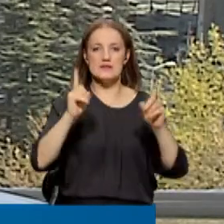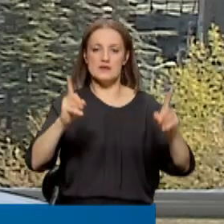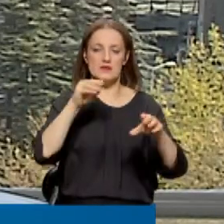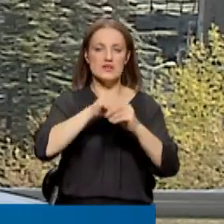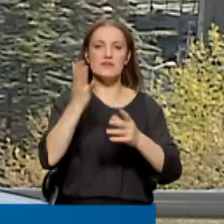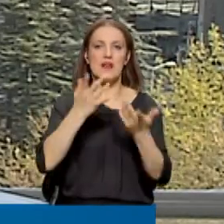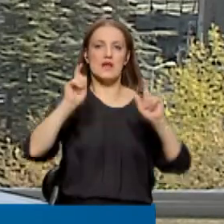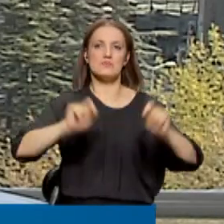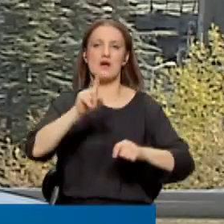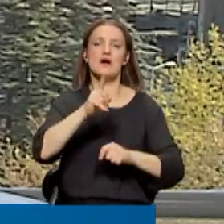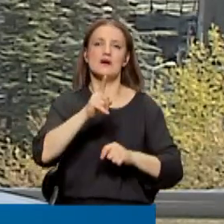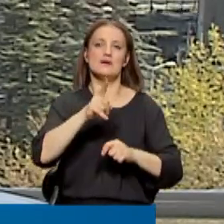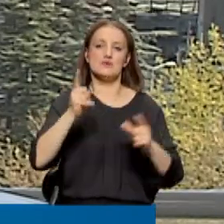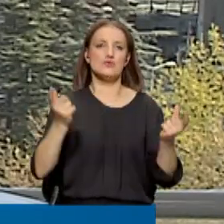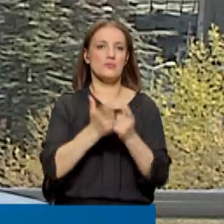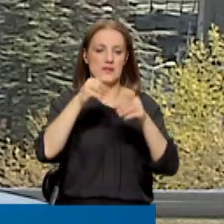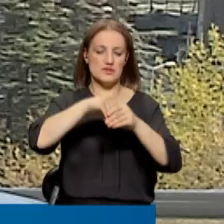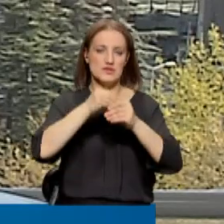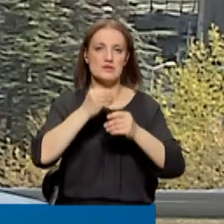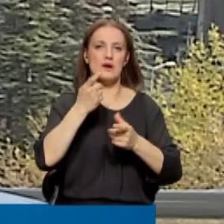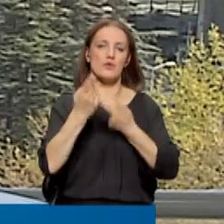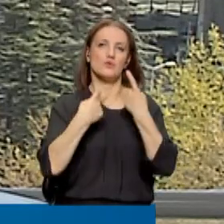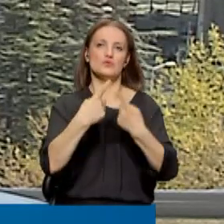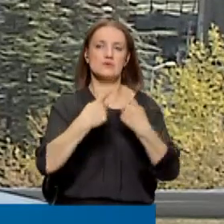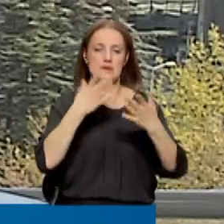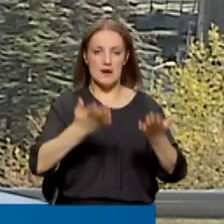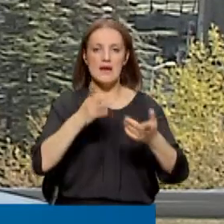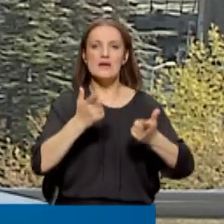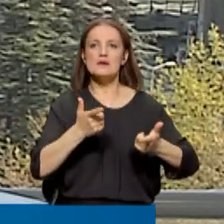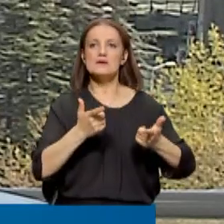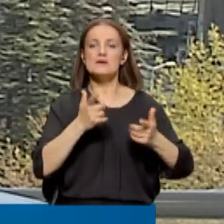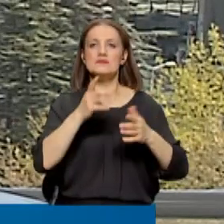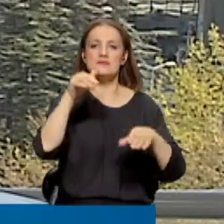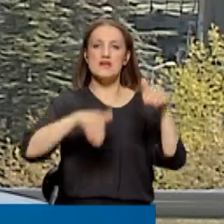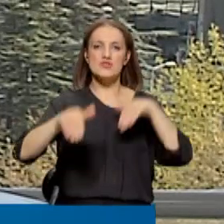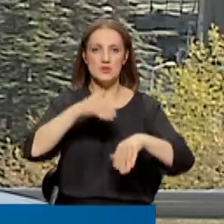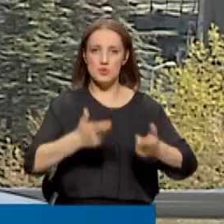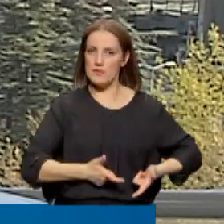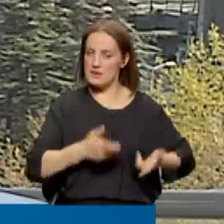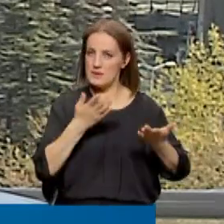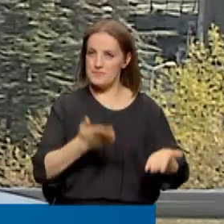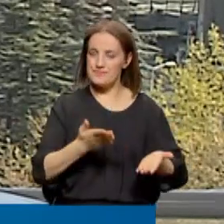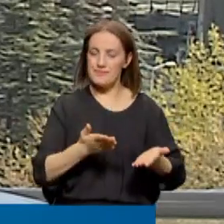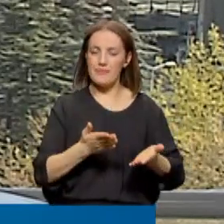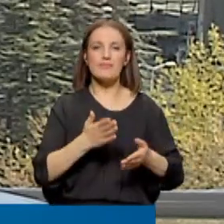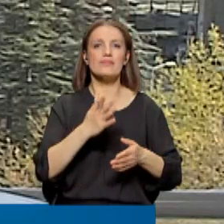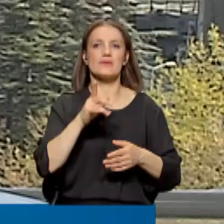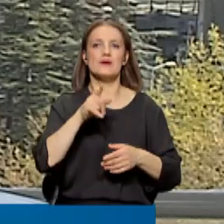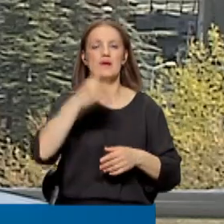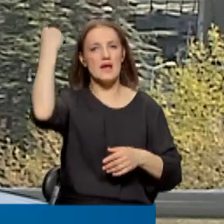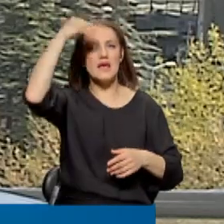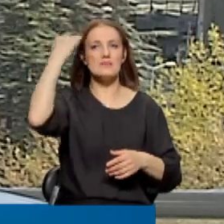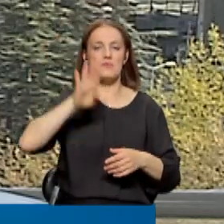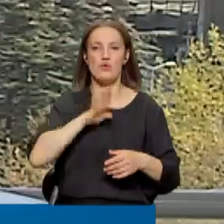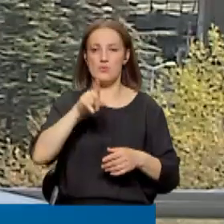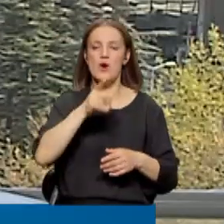da konuşuluyor. Tabii seçim güvenliği, seçim yasası, bununla ilgili de düzenlemeler gündemde. Diyor ki Ekrem İmamoğlu'nun o